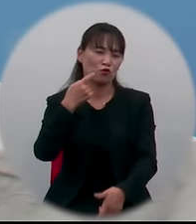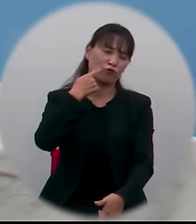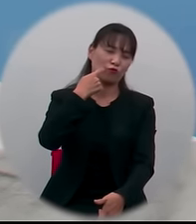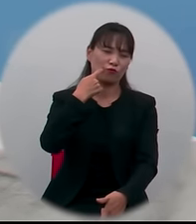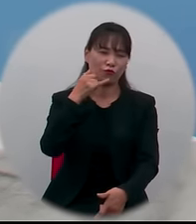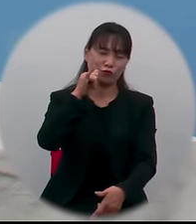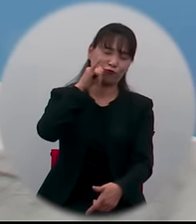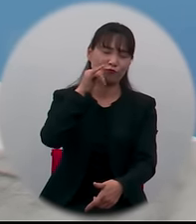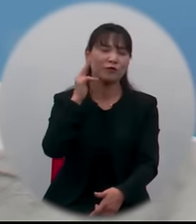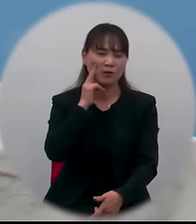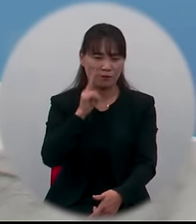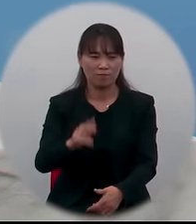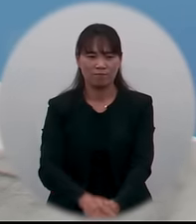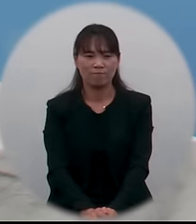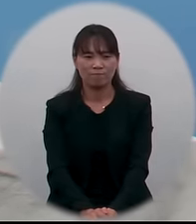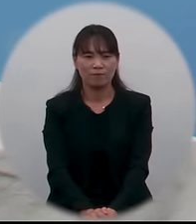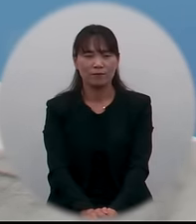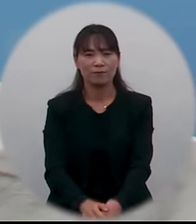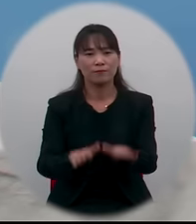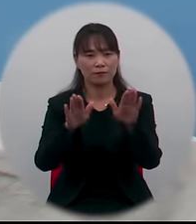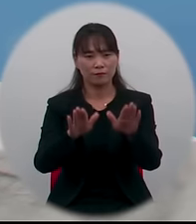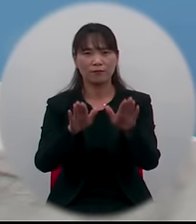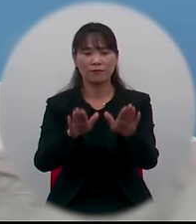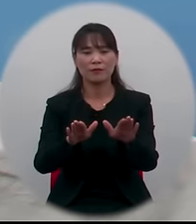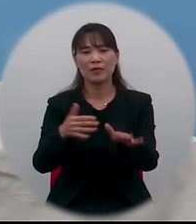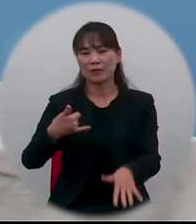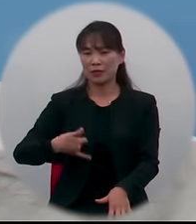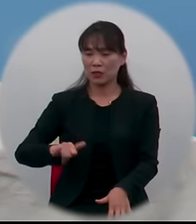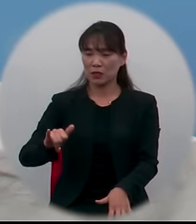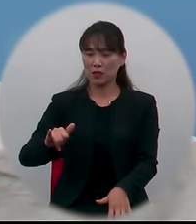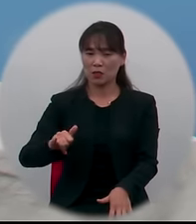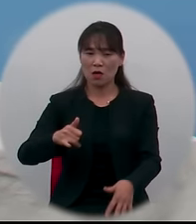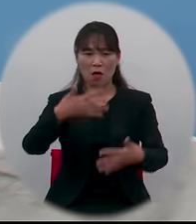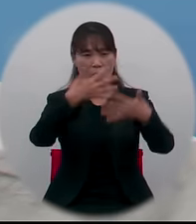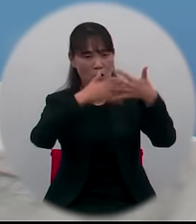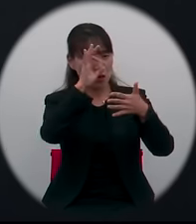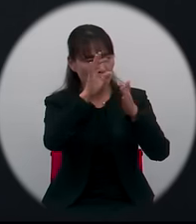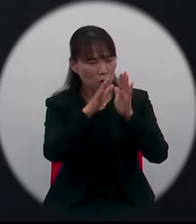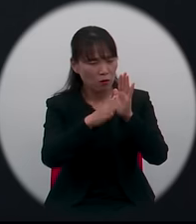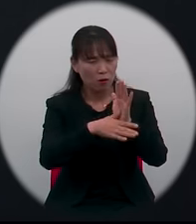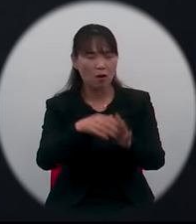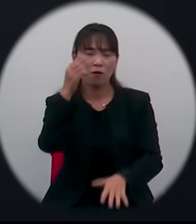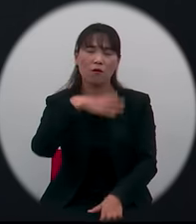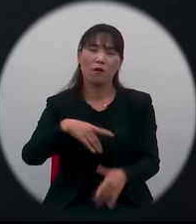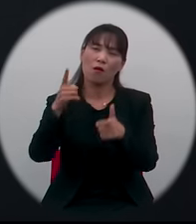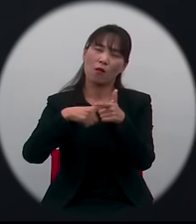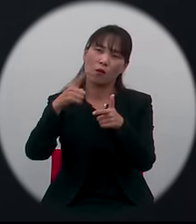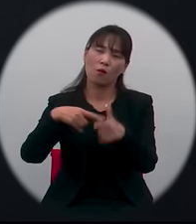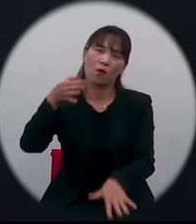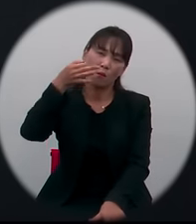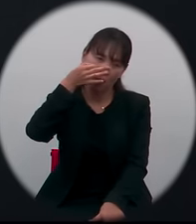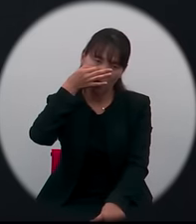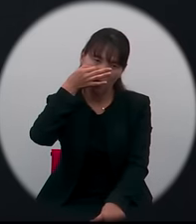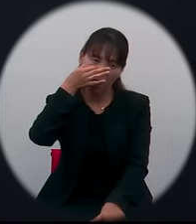심각하다고 얘기 드릴 수 있겠습니다 이제 아이들이 소품을 볼 때 넉놓고 바라보게 된다라는 얘긴데 넉